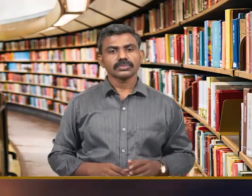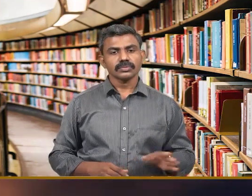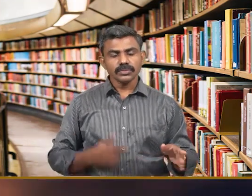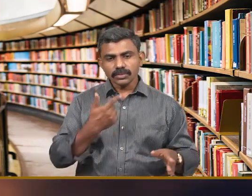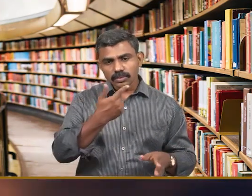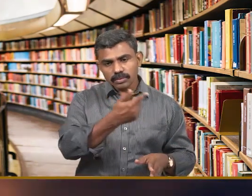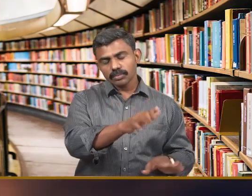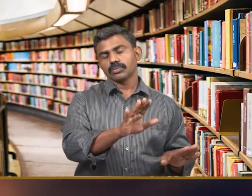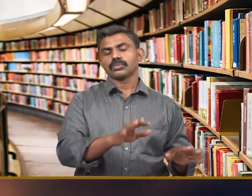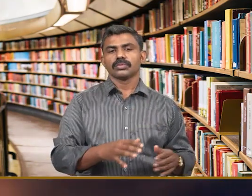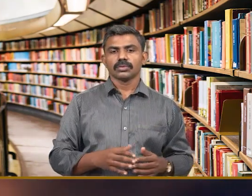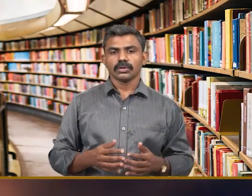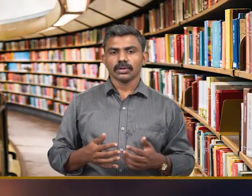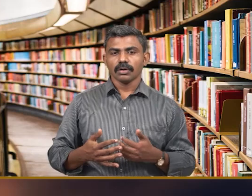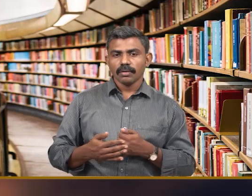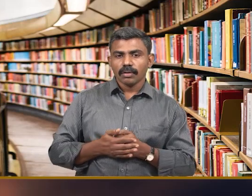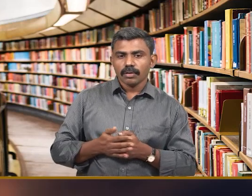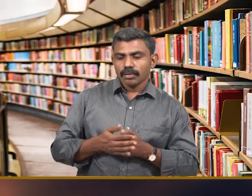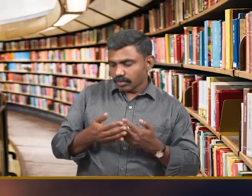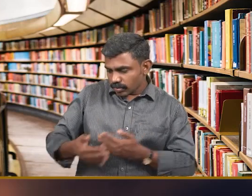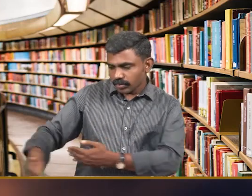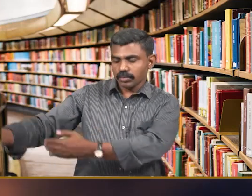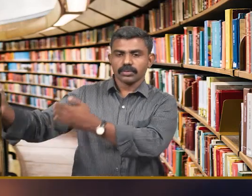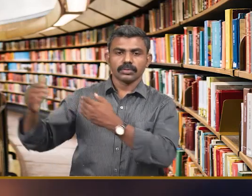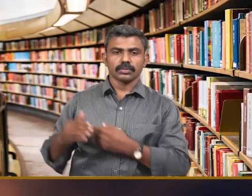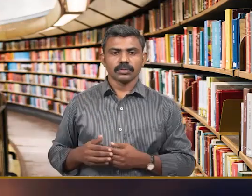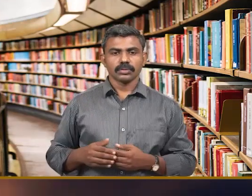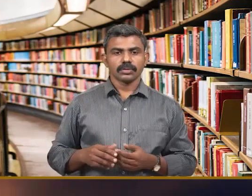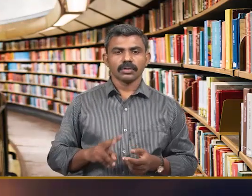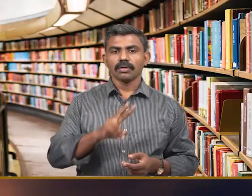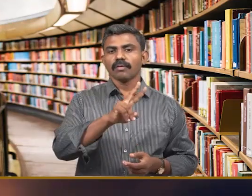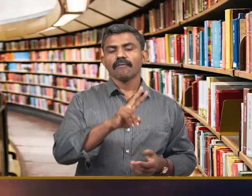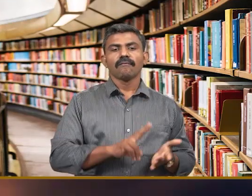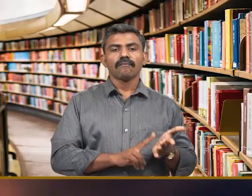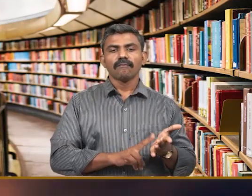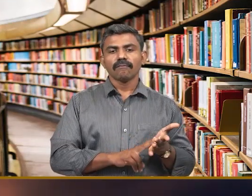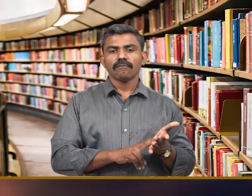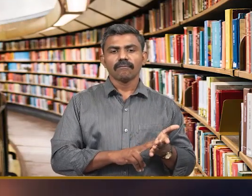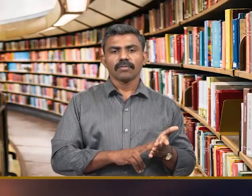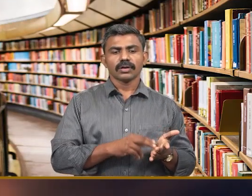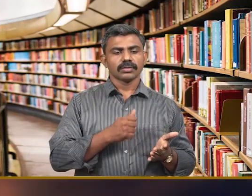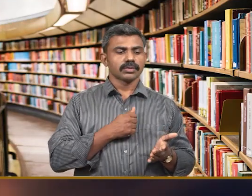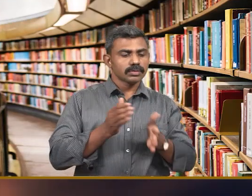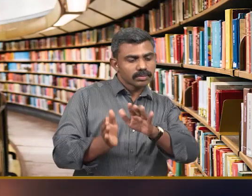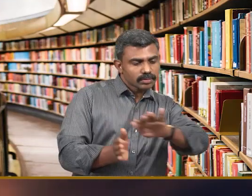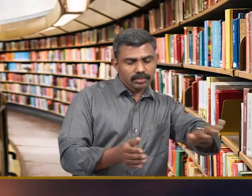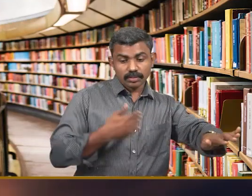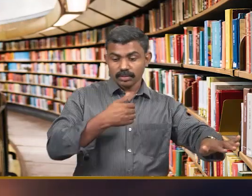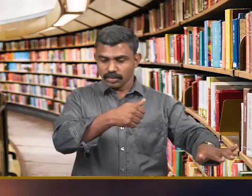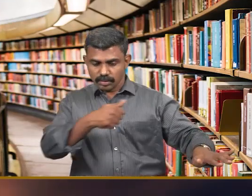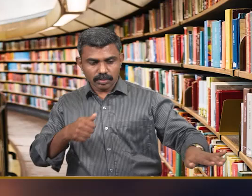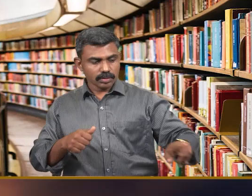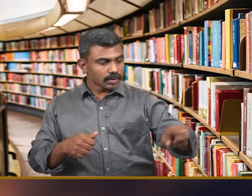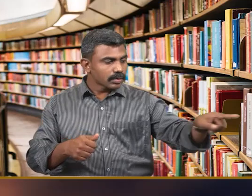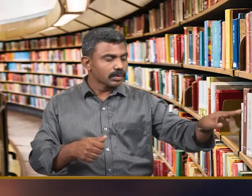உடன்படிக்கை பண்ணி அவருக்கு சாதகமாக இது பண்ணிட்டார். அது மட்டும் இல்லாமல் அந்த வாடிகன் சிட்டி அந்த சுற்றியுள்ள பகுதிகளை நீங்கள் சுதந்திரமாக அனுபவிச்சுக்குங்க, நான் உங்கள்